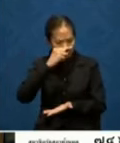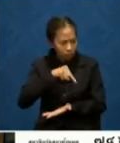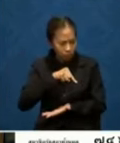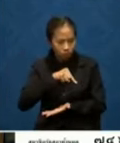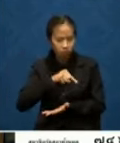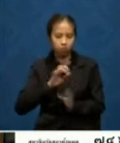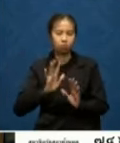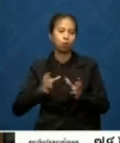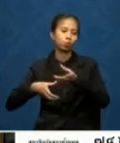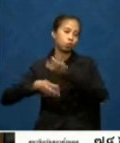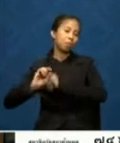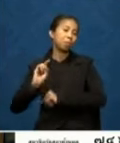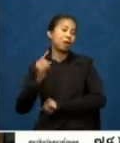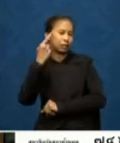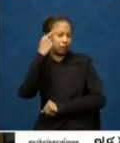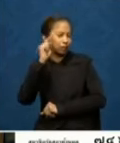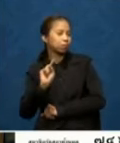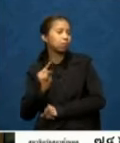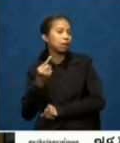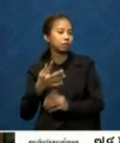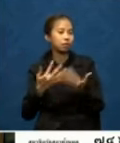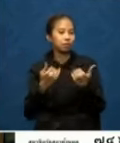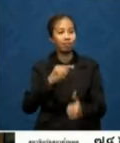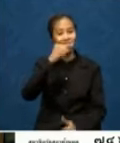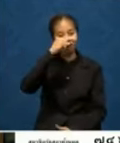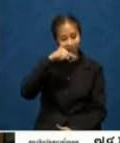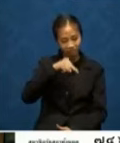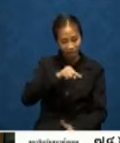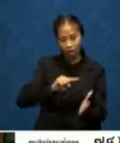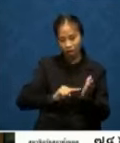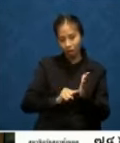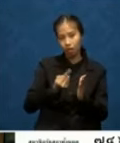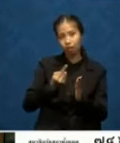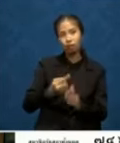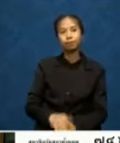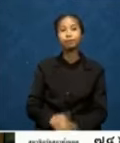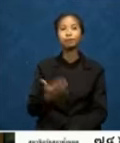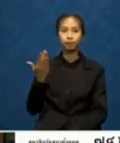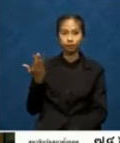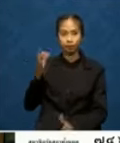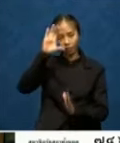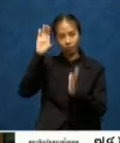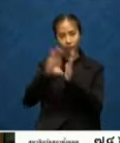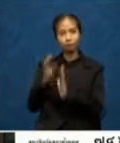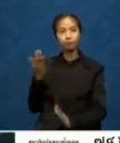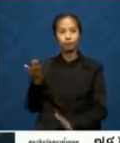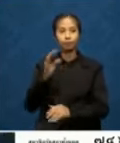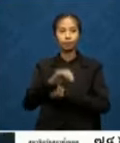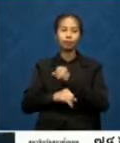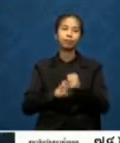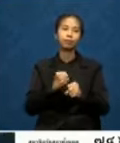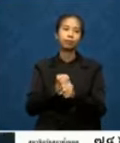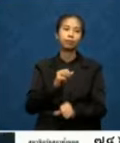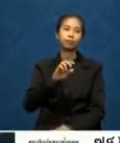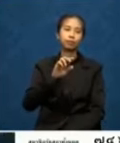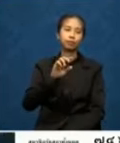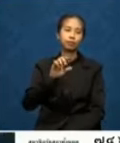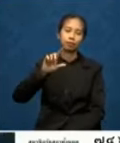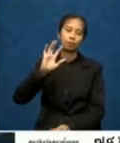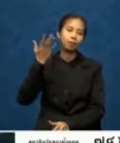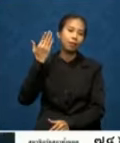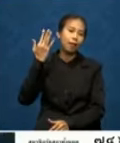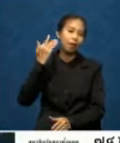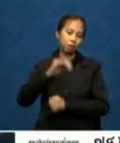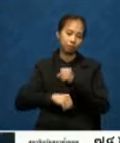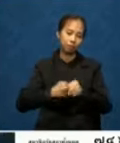เพราะฉะนัน ประเทศไทยครัทใช้ไฟข้างแรกาวอส historianหนอย ปีปอาสอ 2,427